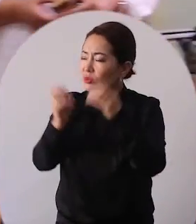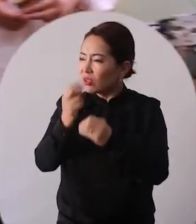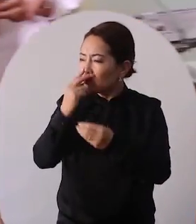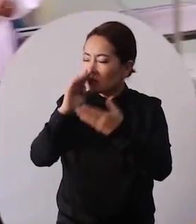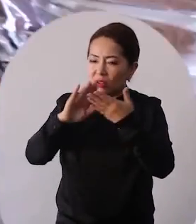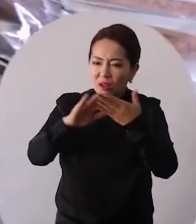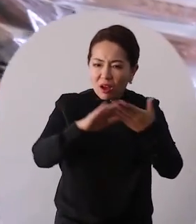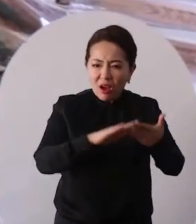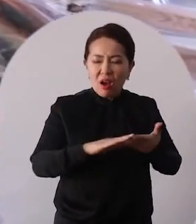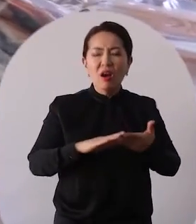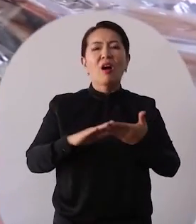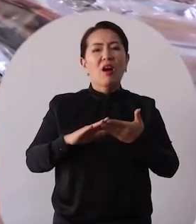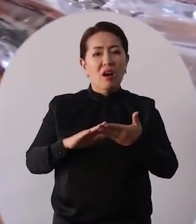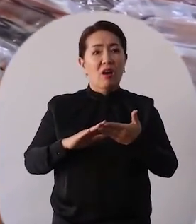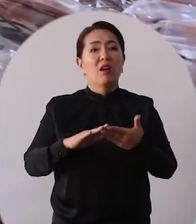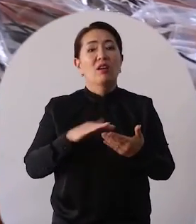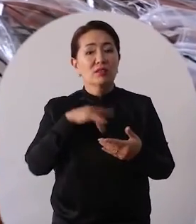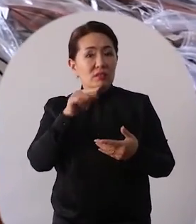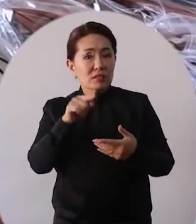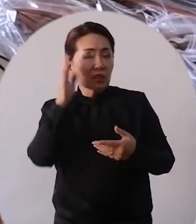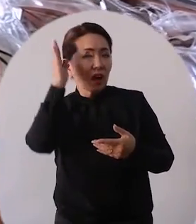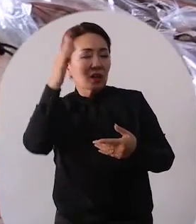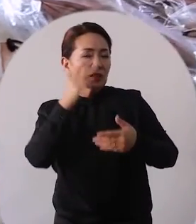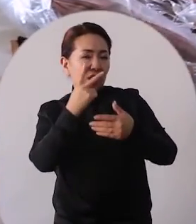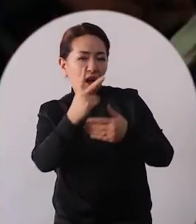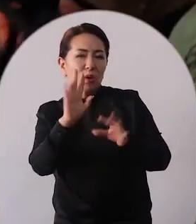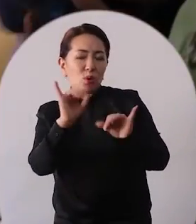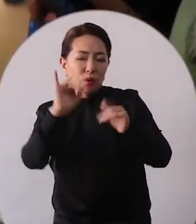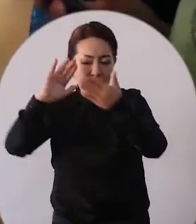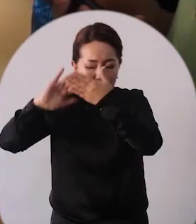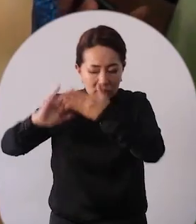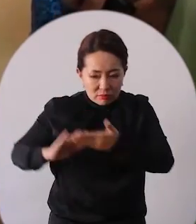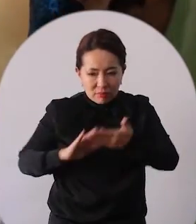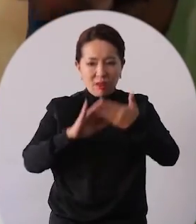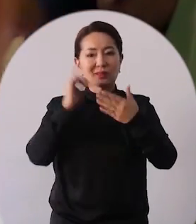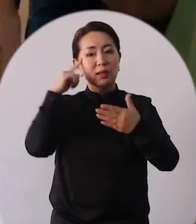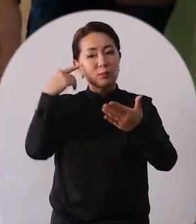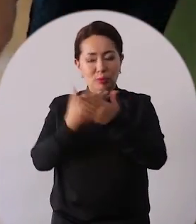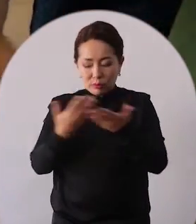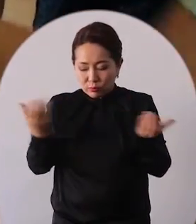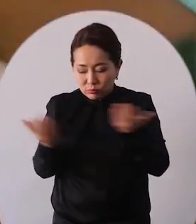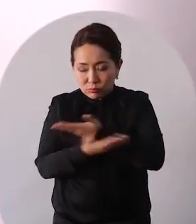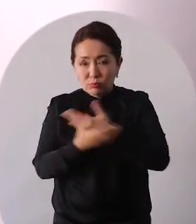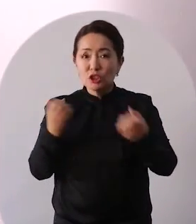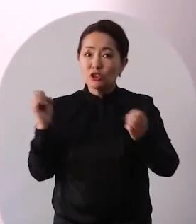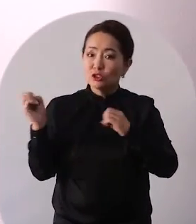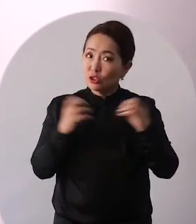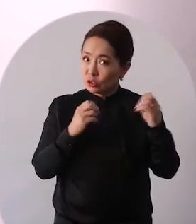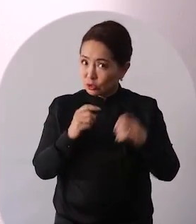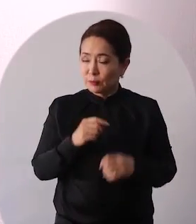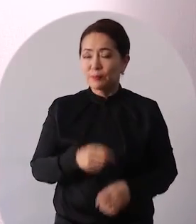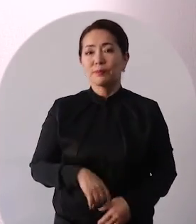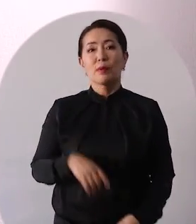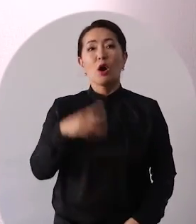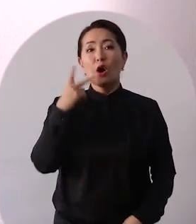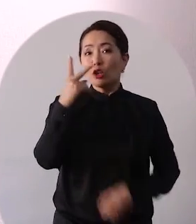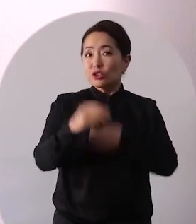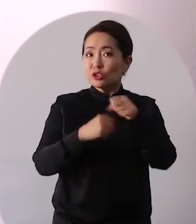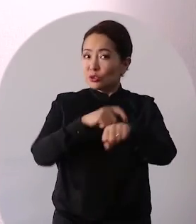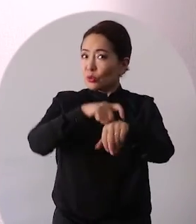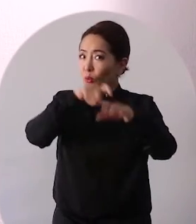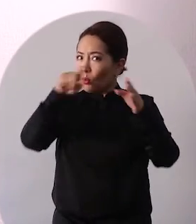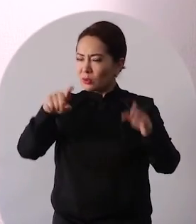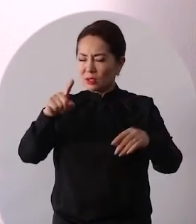бараа бүтээгдэхүүнтэй танилцаж, тэдний одоо алсын хараа бүх зүйлтэй танилцаж санал бодлоо солилцсан байгаа. Мөн 2 жилийн